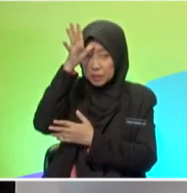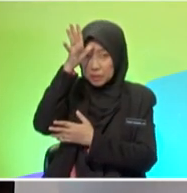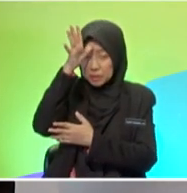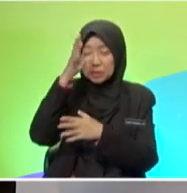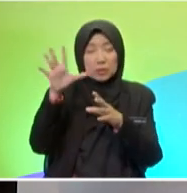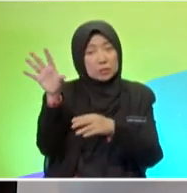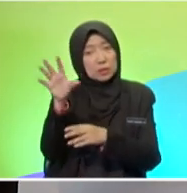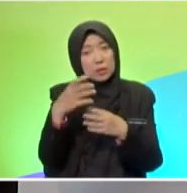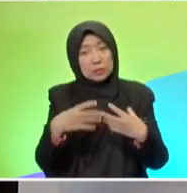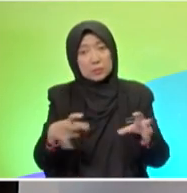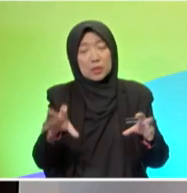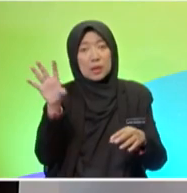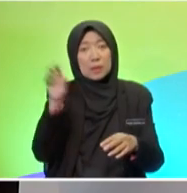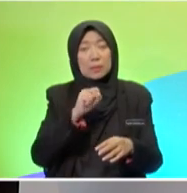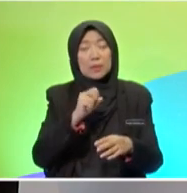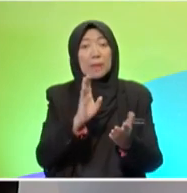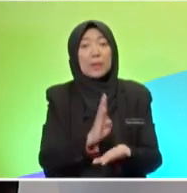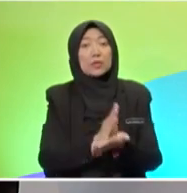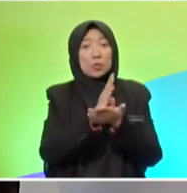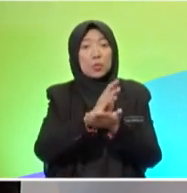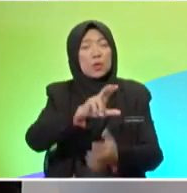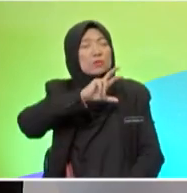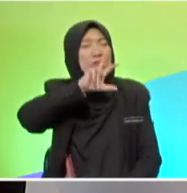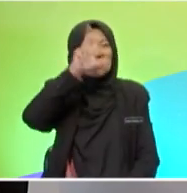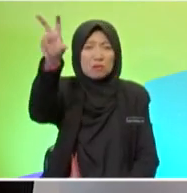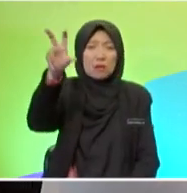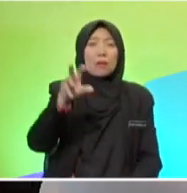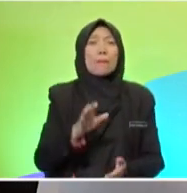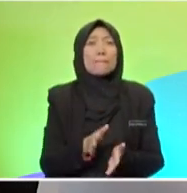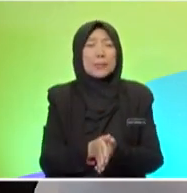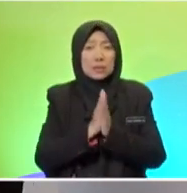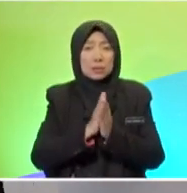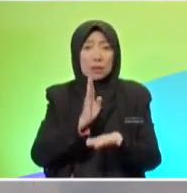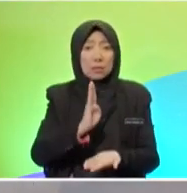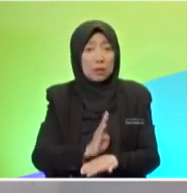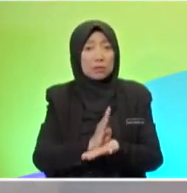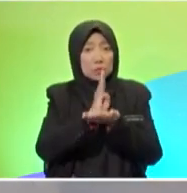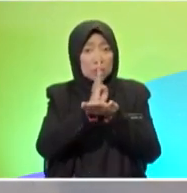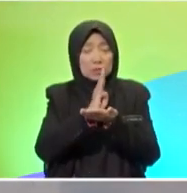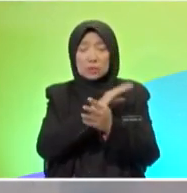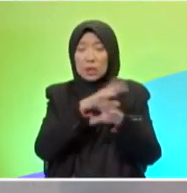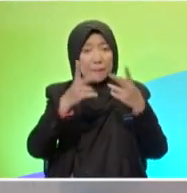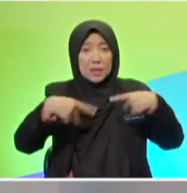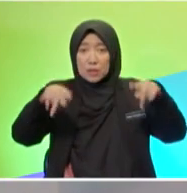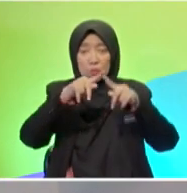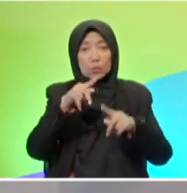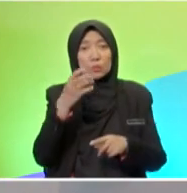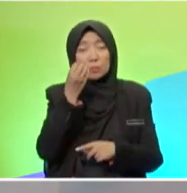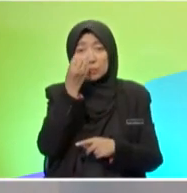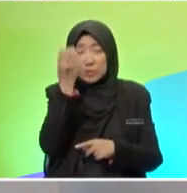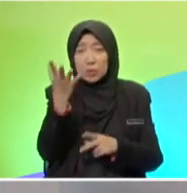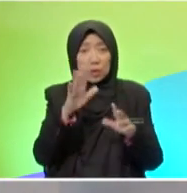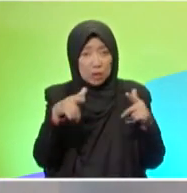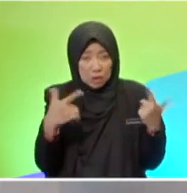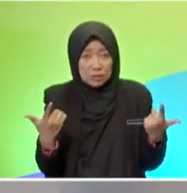dapatkan bantuan jadi minta tolong perkara yang paling penting tak perlu kita pergi dulu kepada orang lain keberanian kata tadi